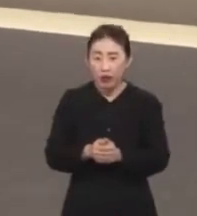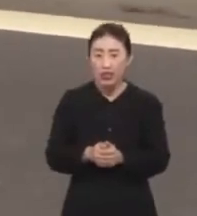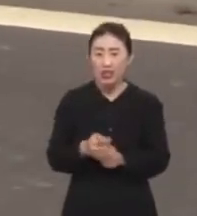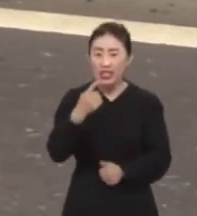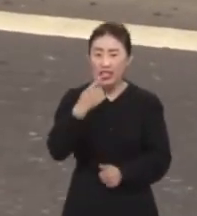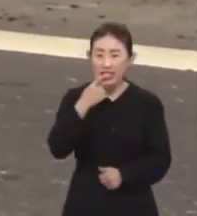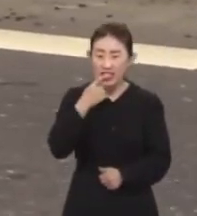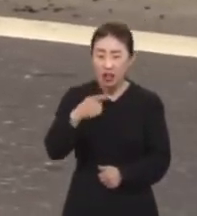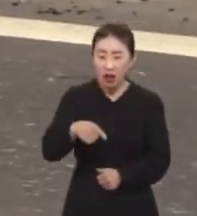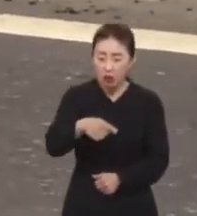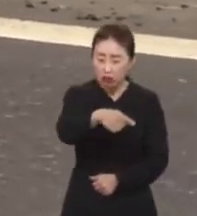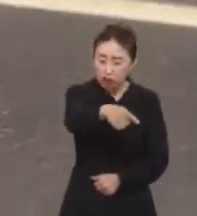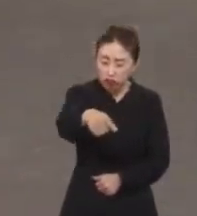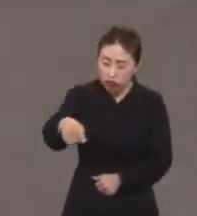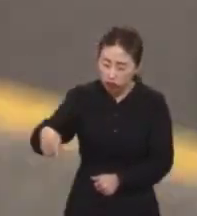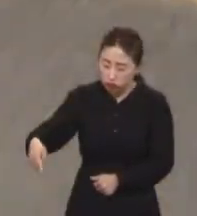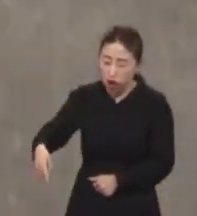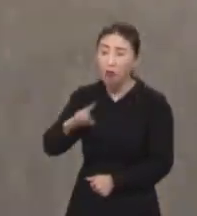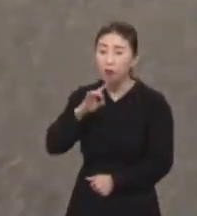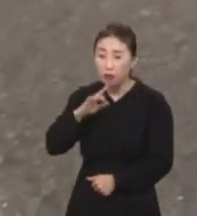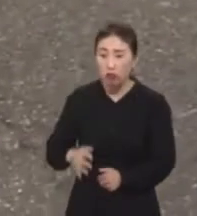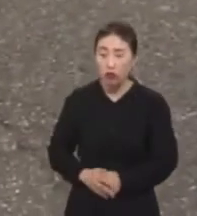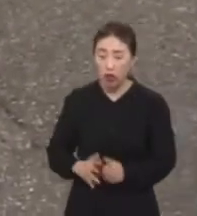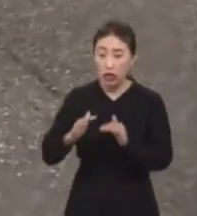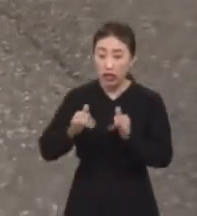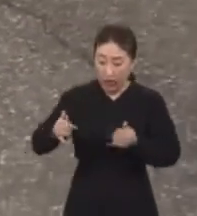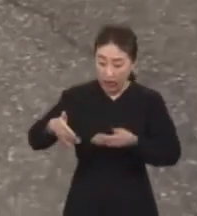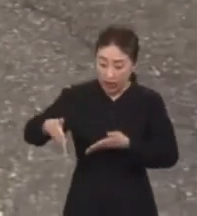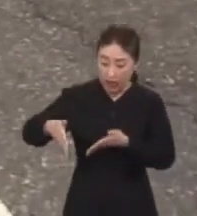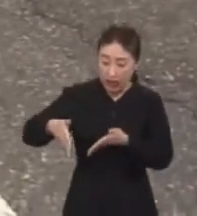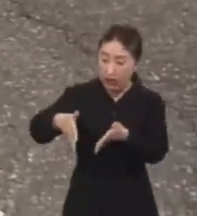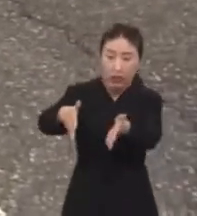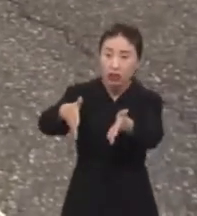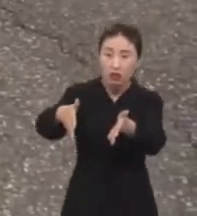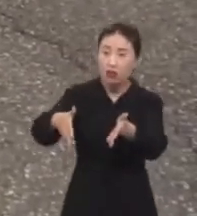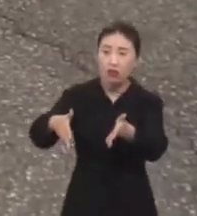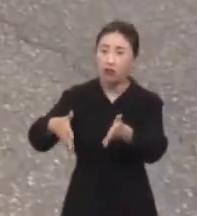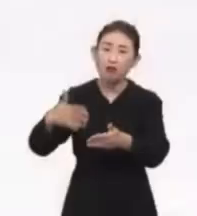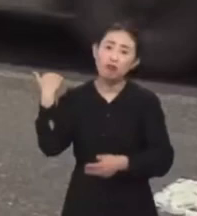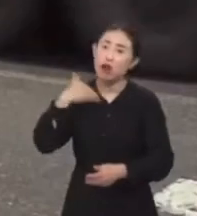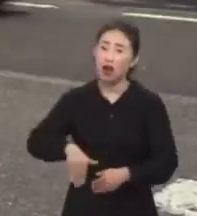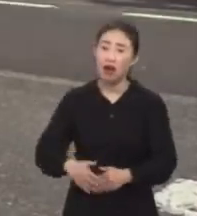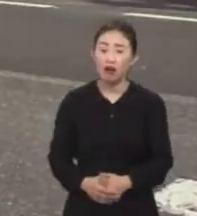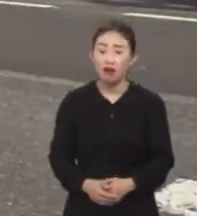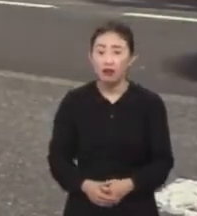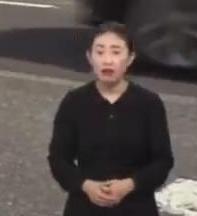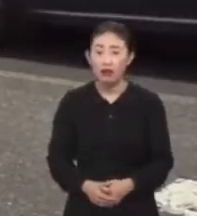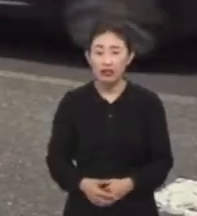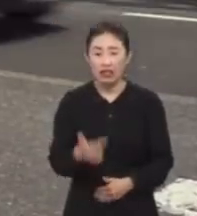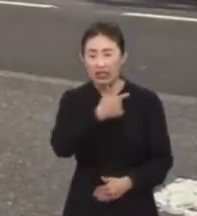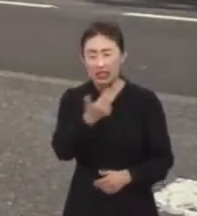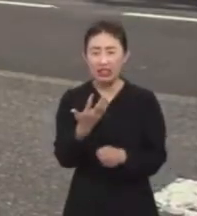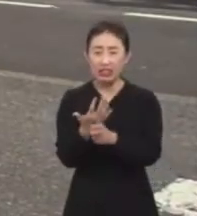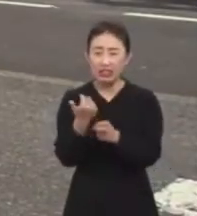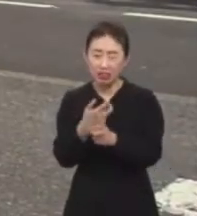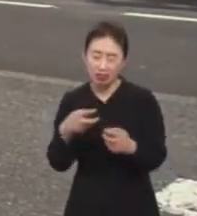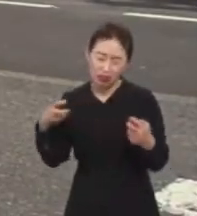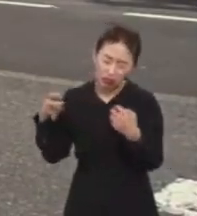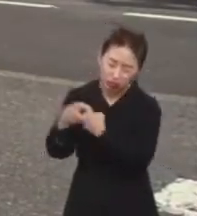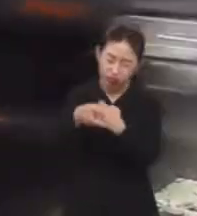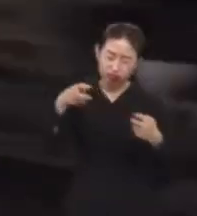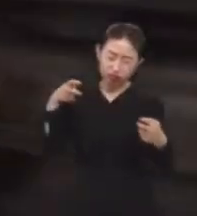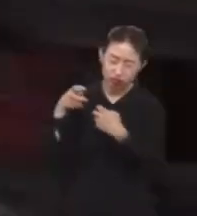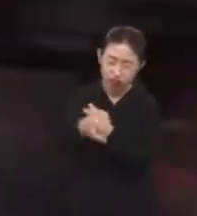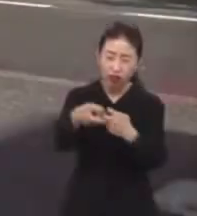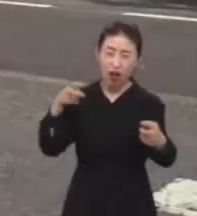이렇게 하얀색 실선만 그어져 있을 뿐 인도라고 할 만한 공간이 없습니다. 대형 트럭들이 줄지어 굉음을